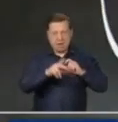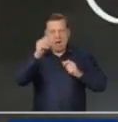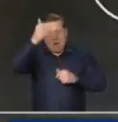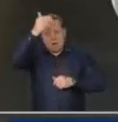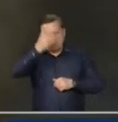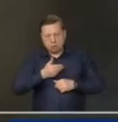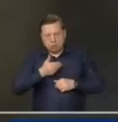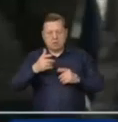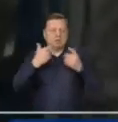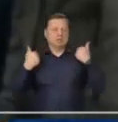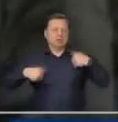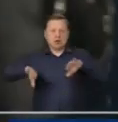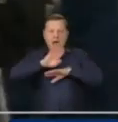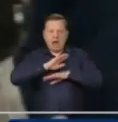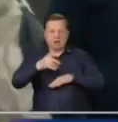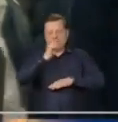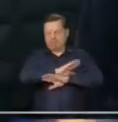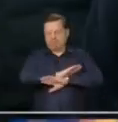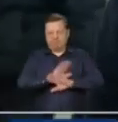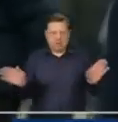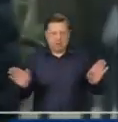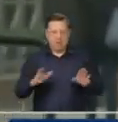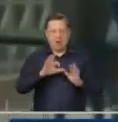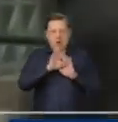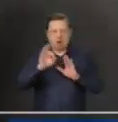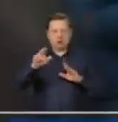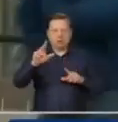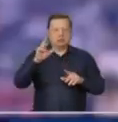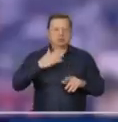od soboty jedyne dopuszczalne zakrycie nosa i ust w całym kraju.